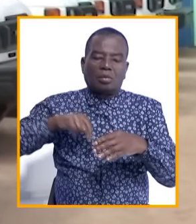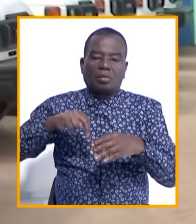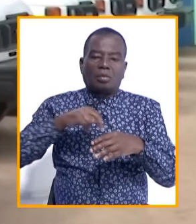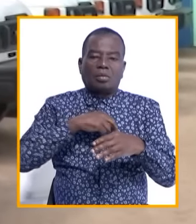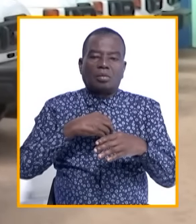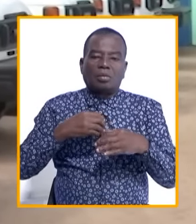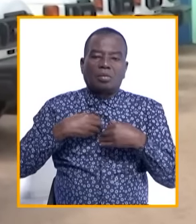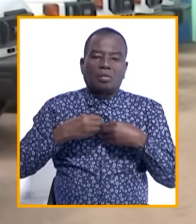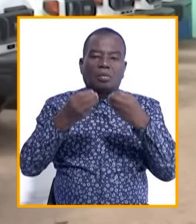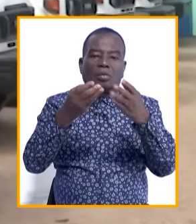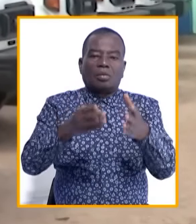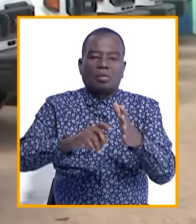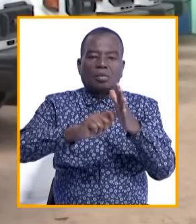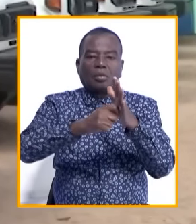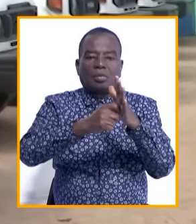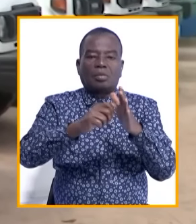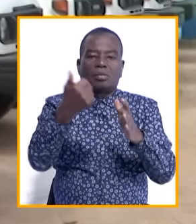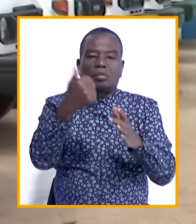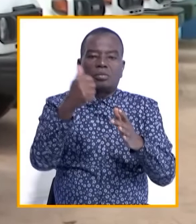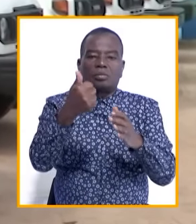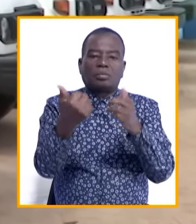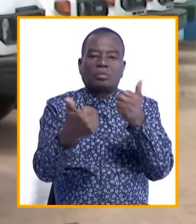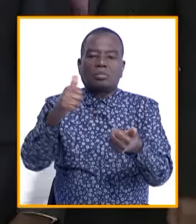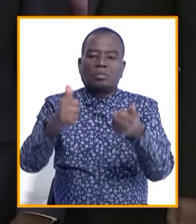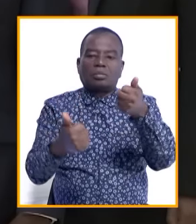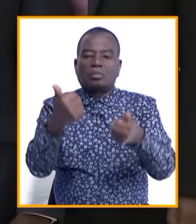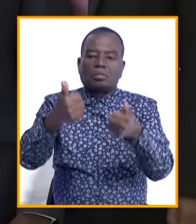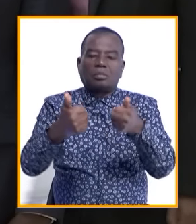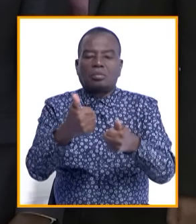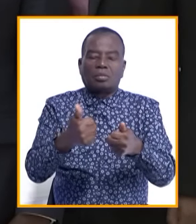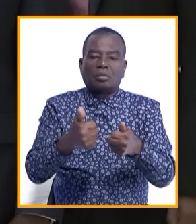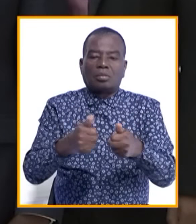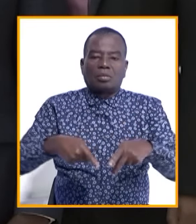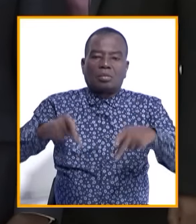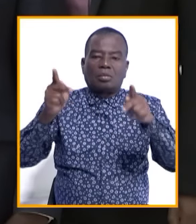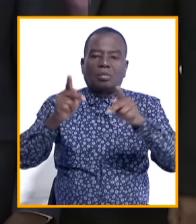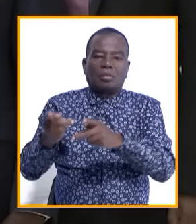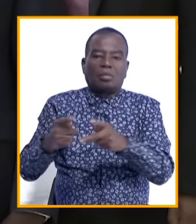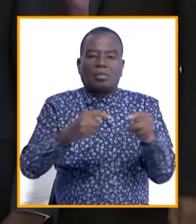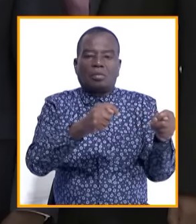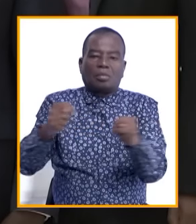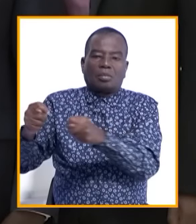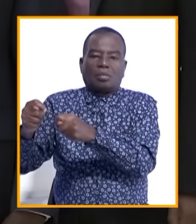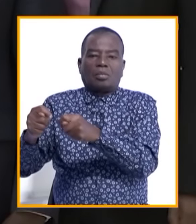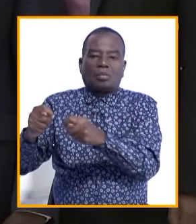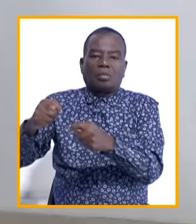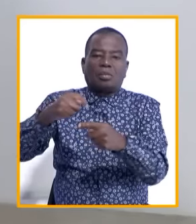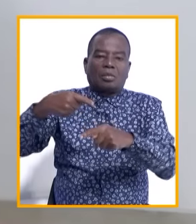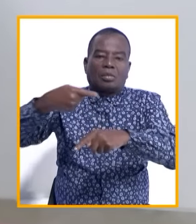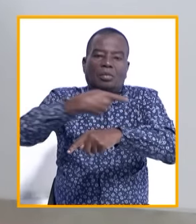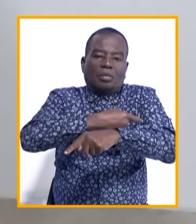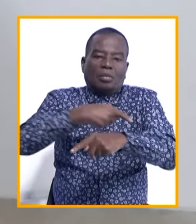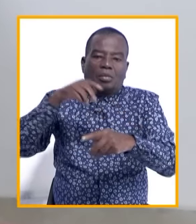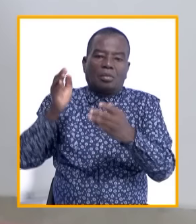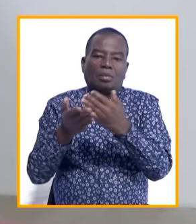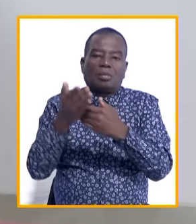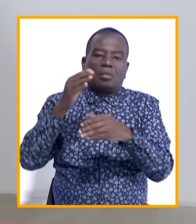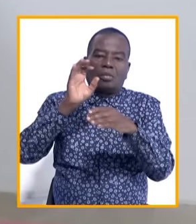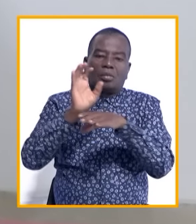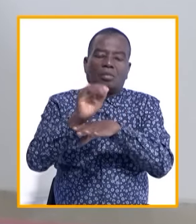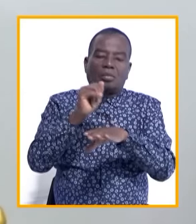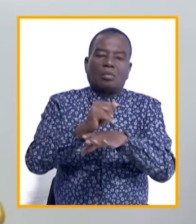remis les clés de 15 véhicules réfrigérés qui vont permettre le transport de vaccins partout à travers la Côte d'Ivoire. J'ai